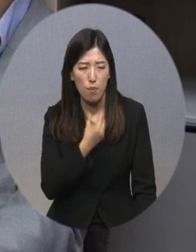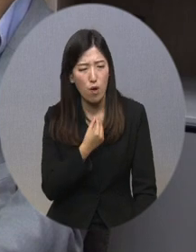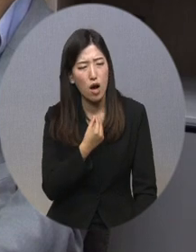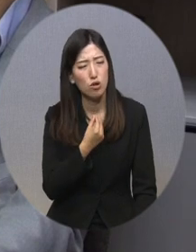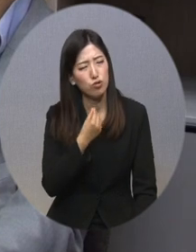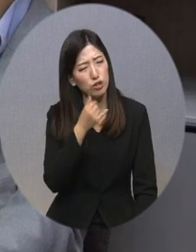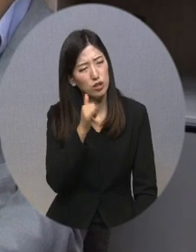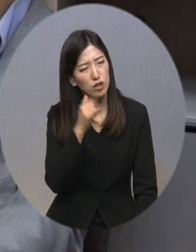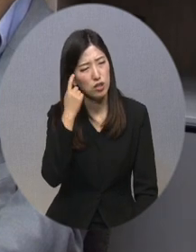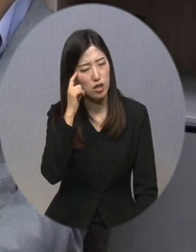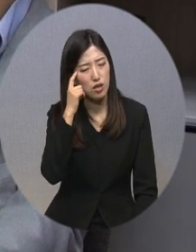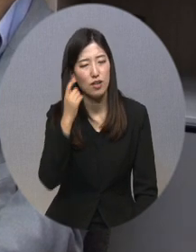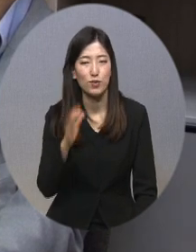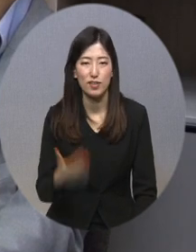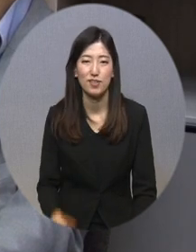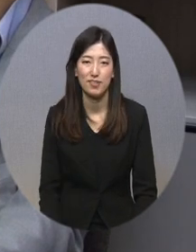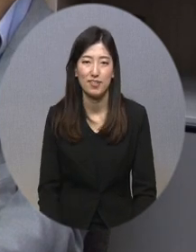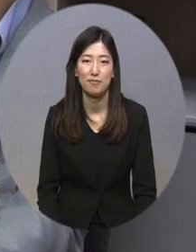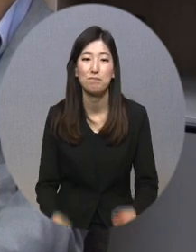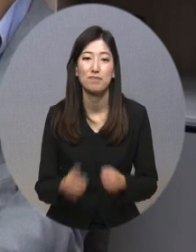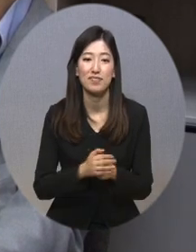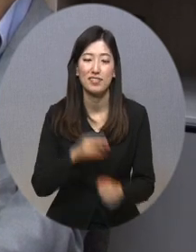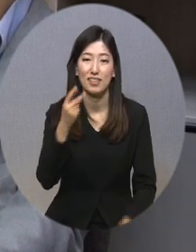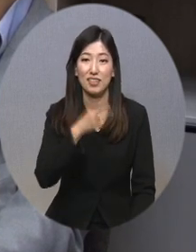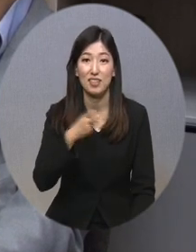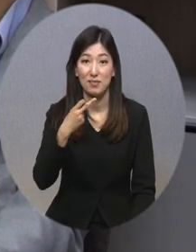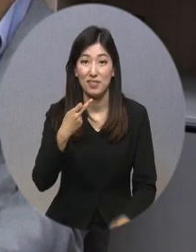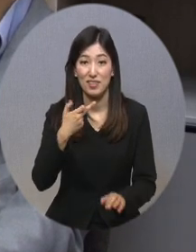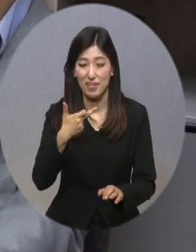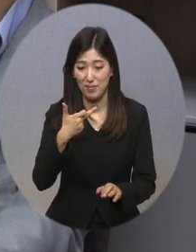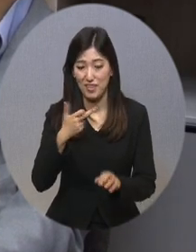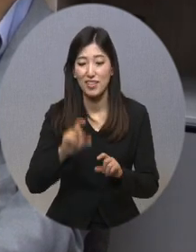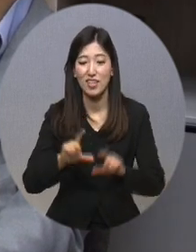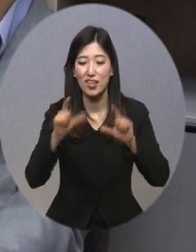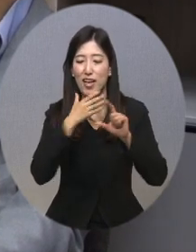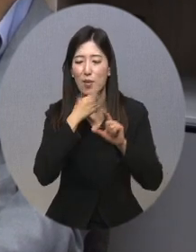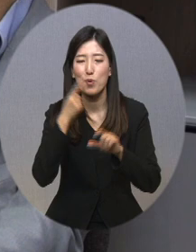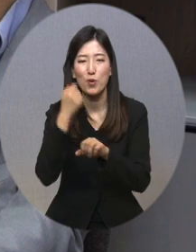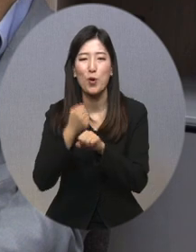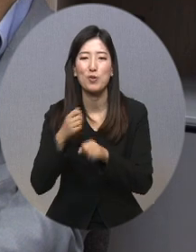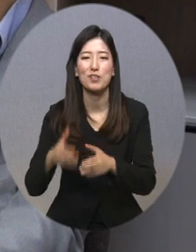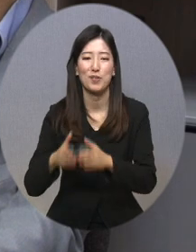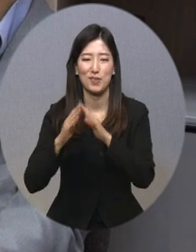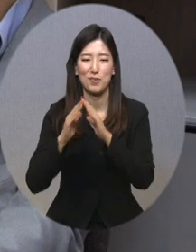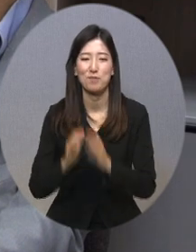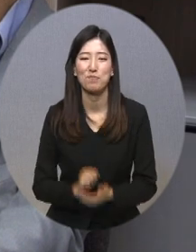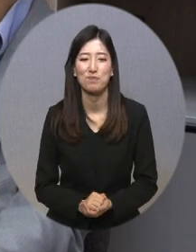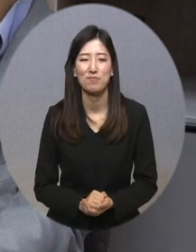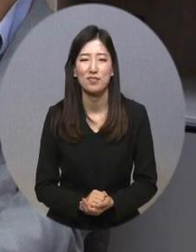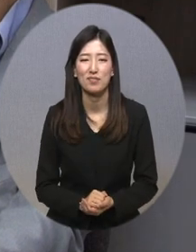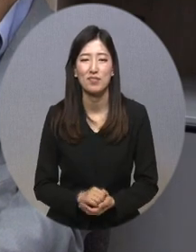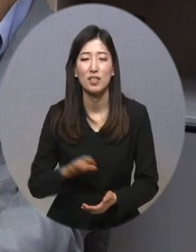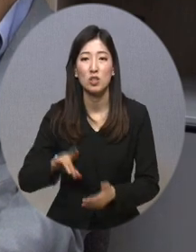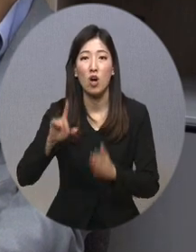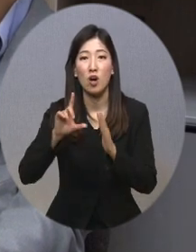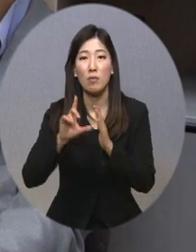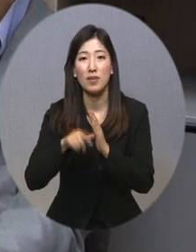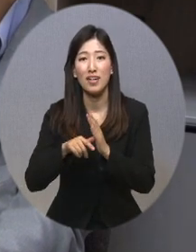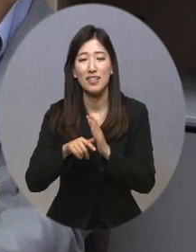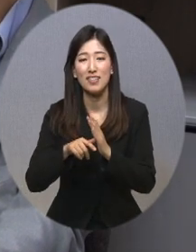그래서 2017년에 제가 이제 행복연구소 낸 거거든요. 예. 그 처음에는 그 간판이 너무